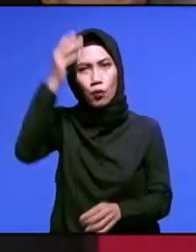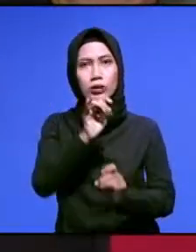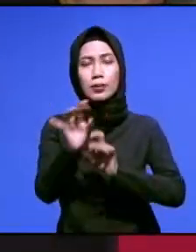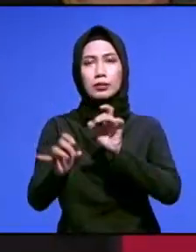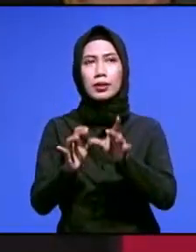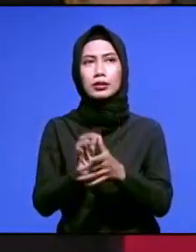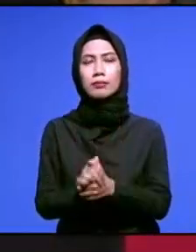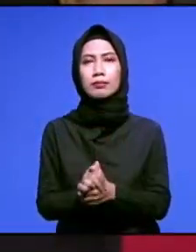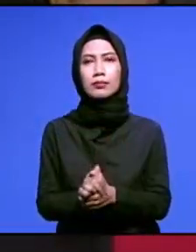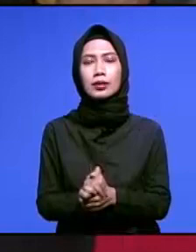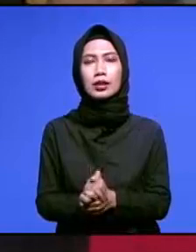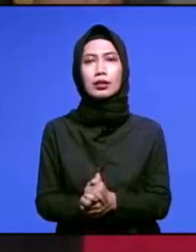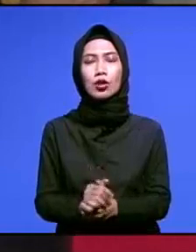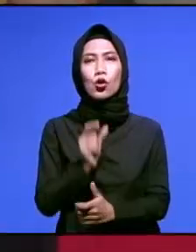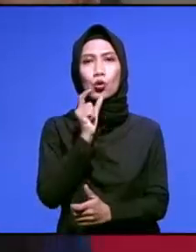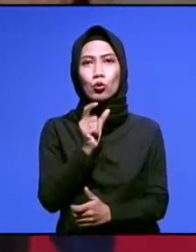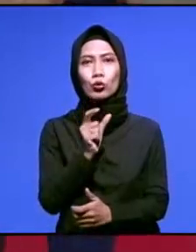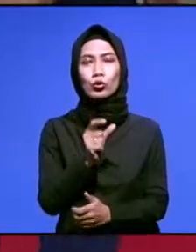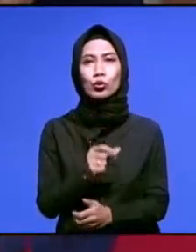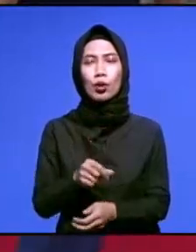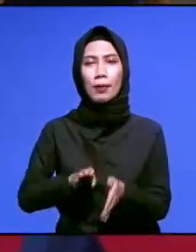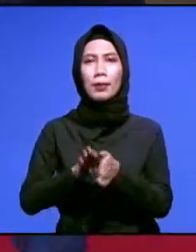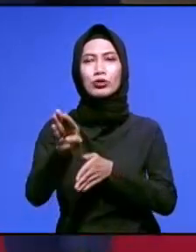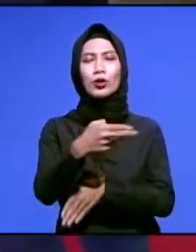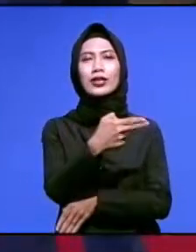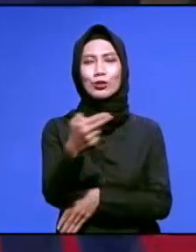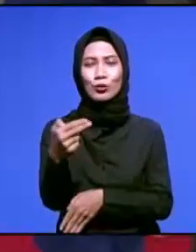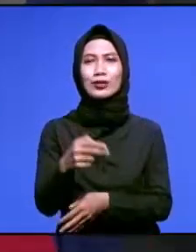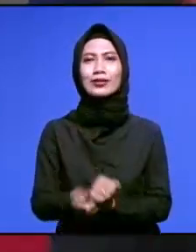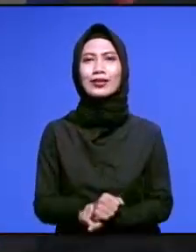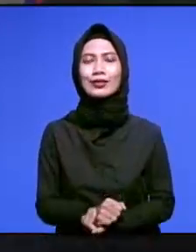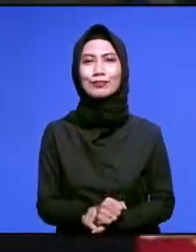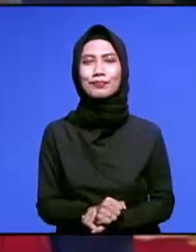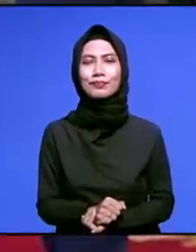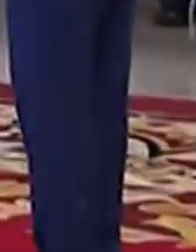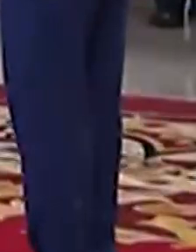penerima ini dipandang telah memberikan kontribusi kepada bangsa dan negara. Tim Liputan Transmedia.